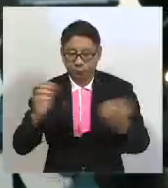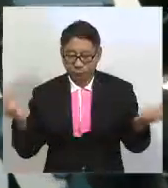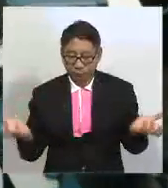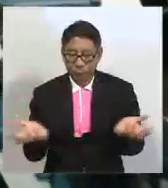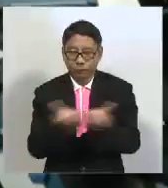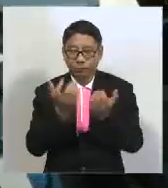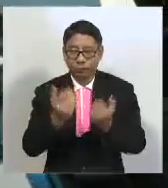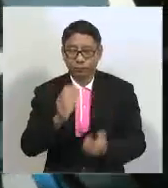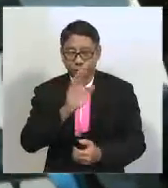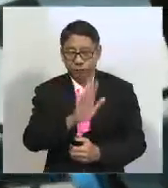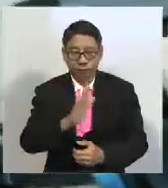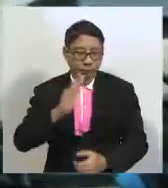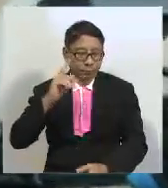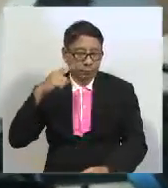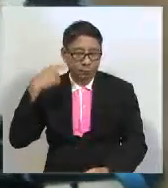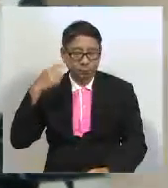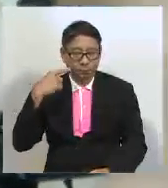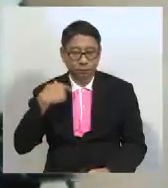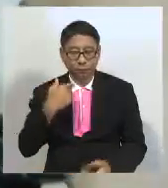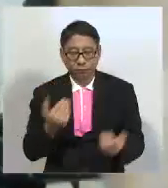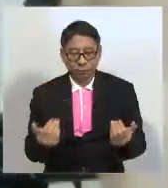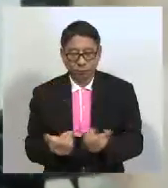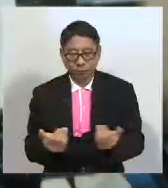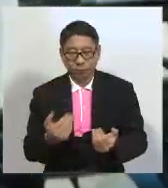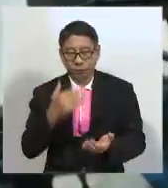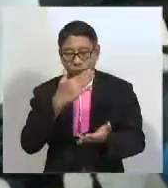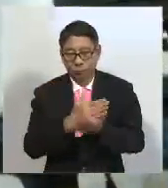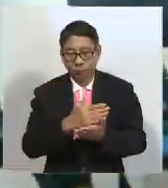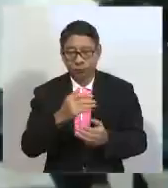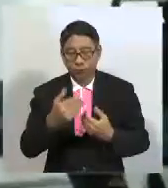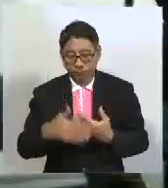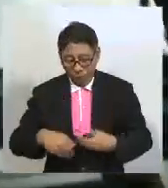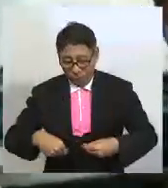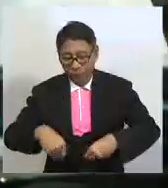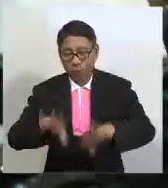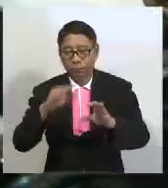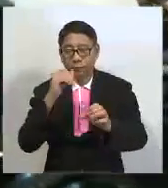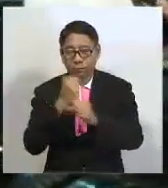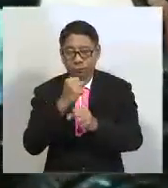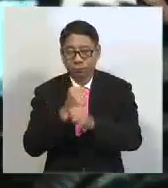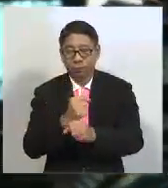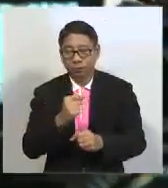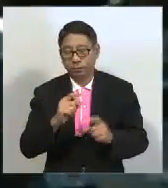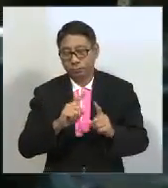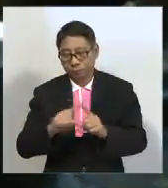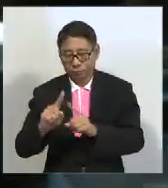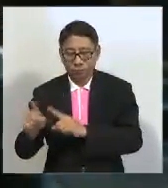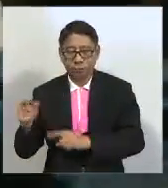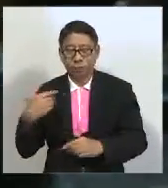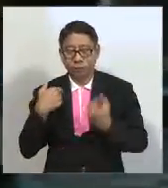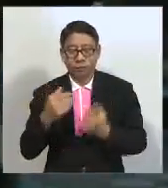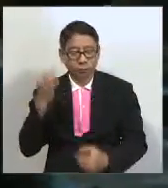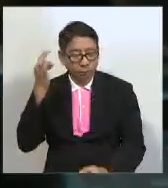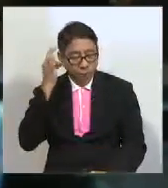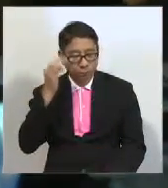พร้อมทั้งฝากไปถึงลูกสาวให้ยุติการแจ้งความดำเนินคดีแล้วก็ปล่อยให้เจ้าหน้าที่ได้ทำงานต่อไปค่ะฟังเสียงคุณ